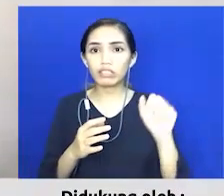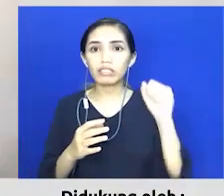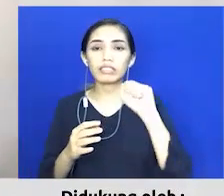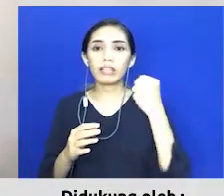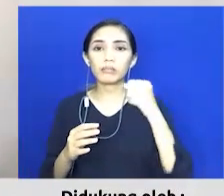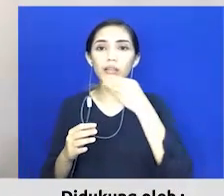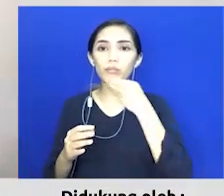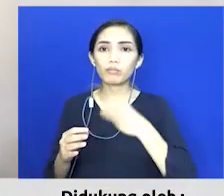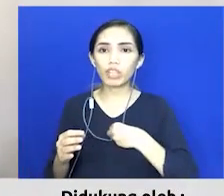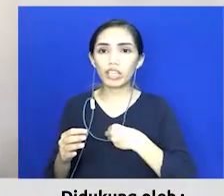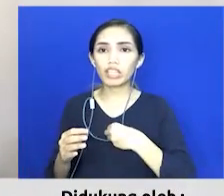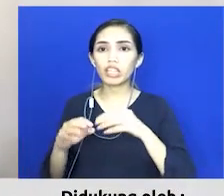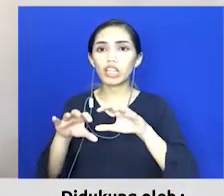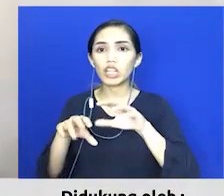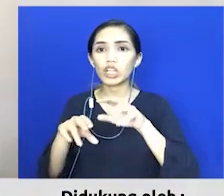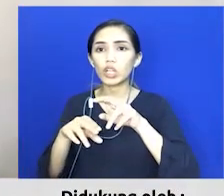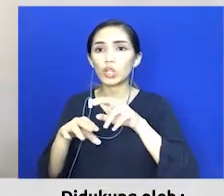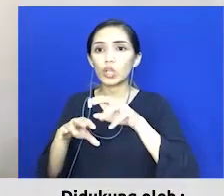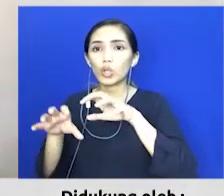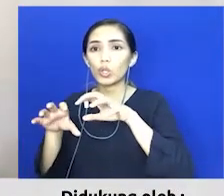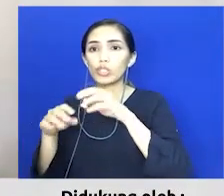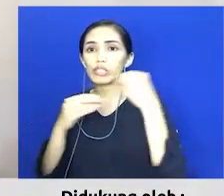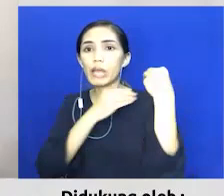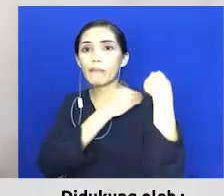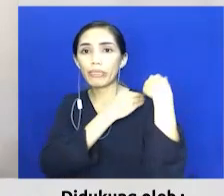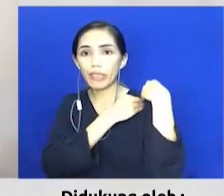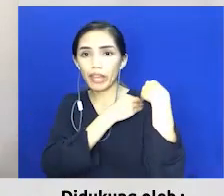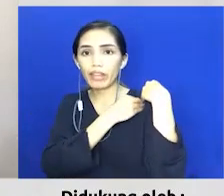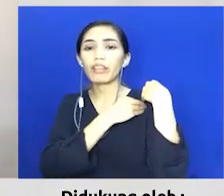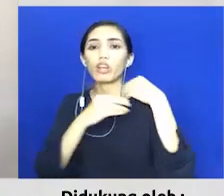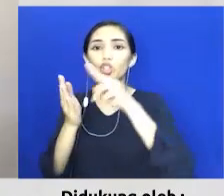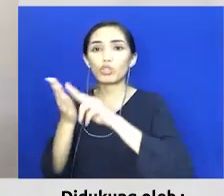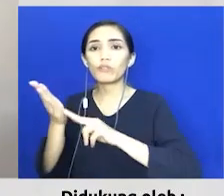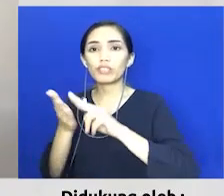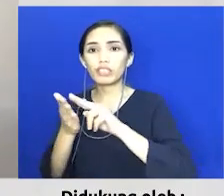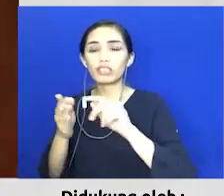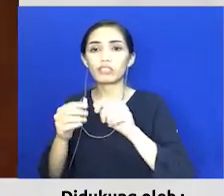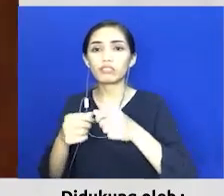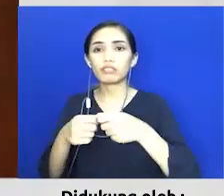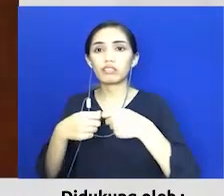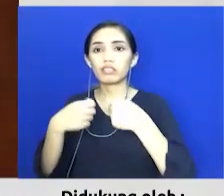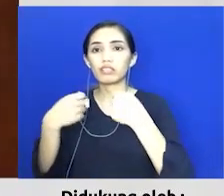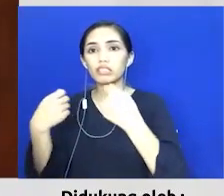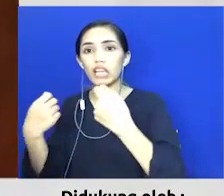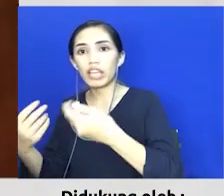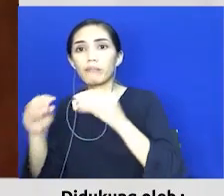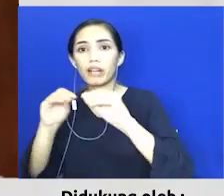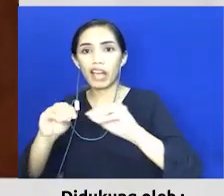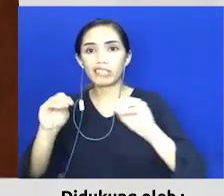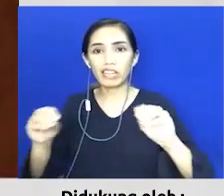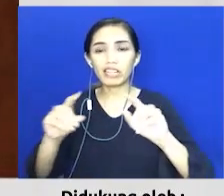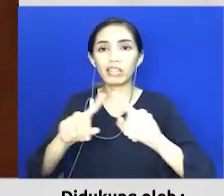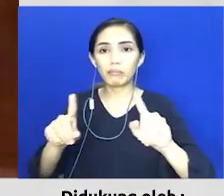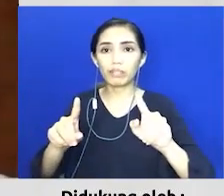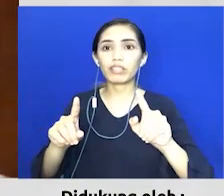kedudukan di universitas. Saya ngajar, tapi tidak diberi ranking karena tidak